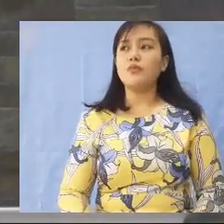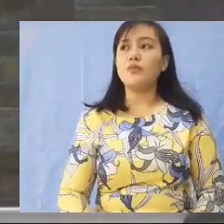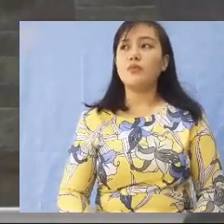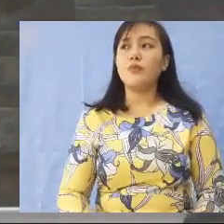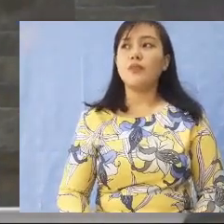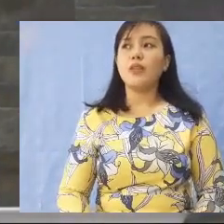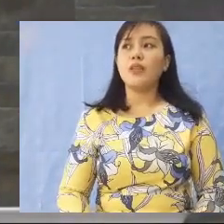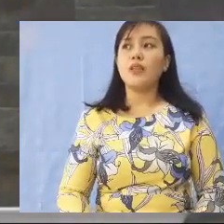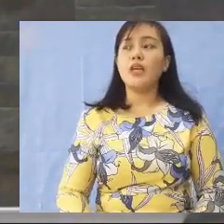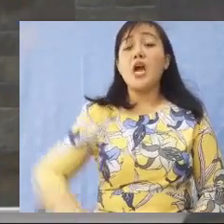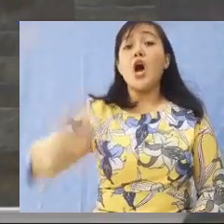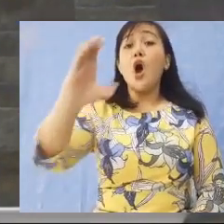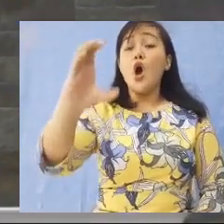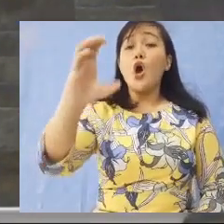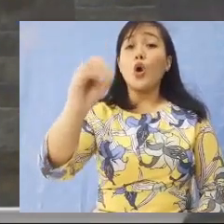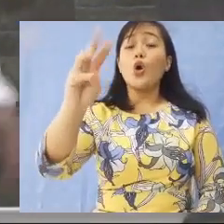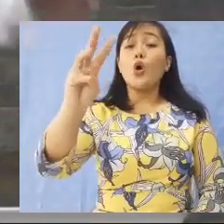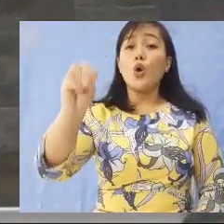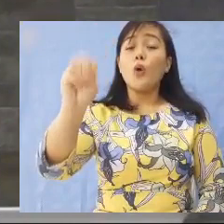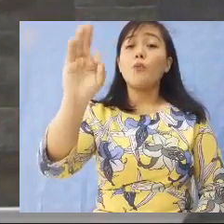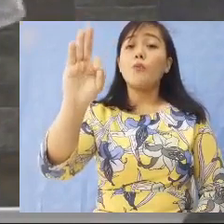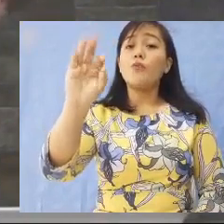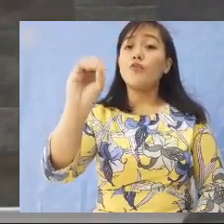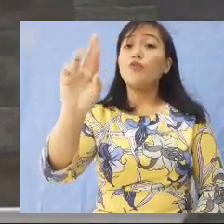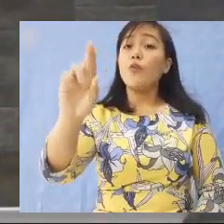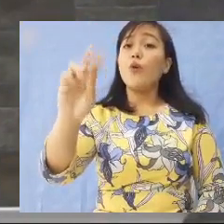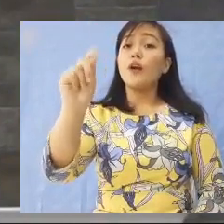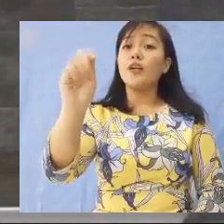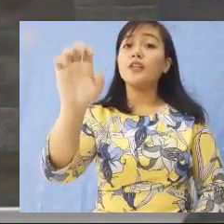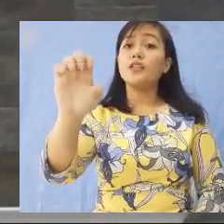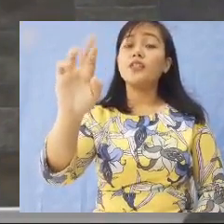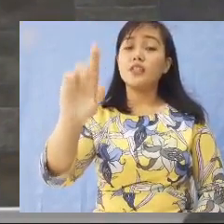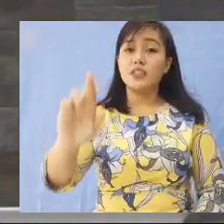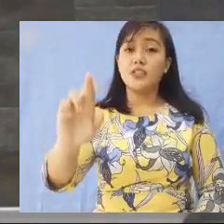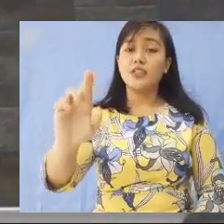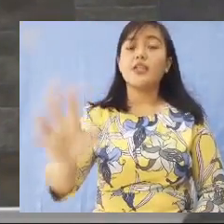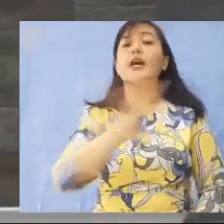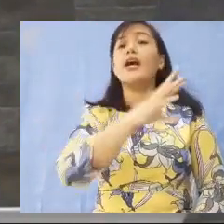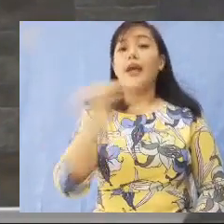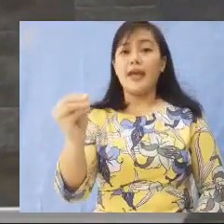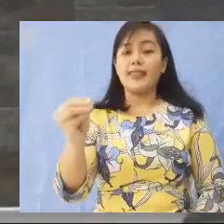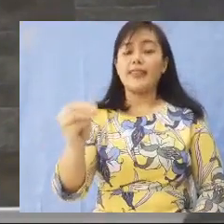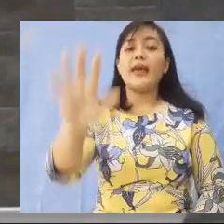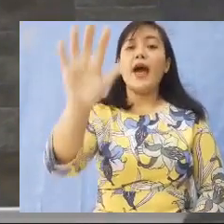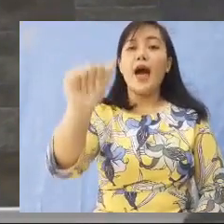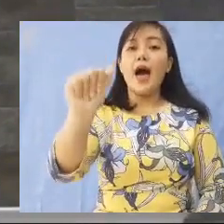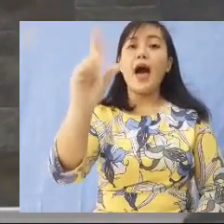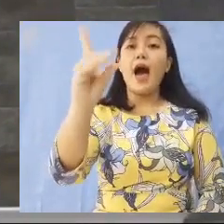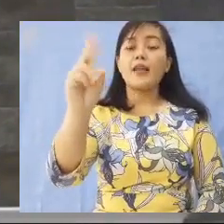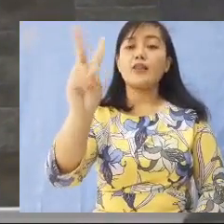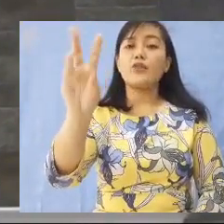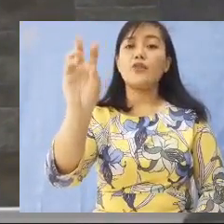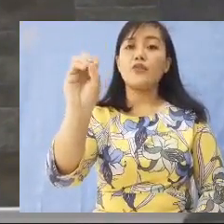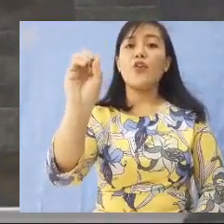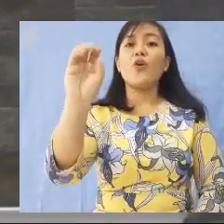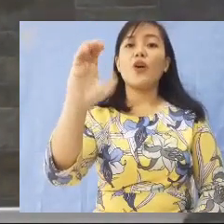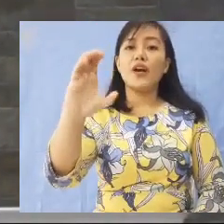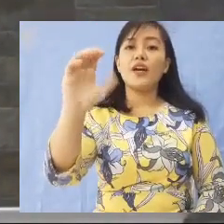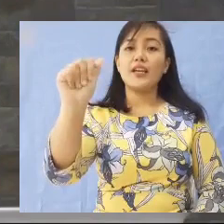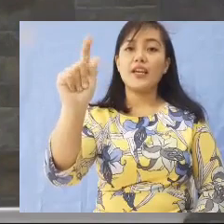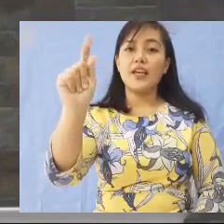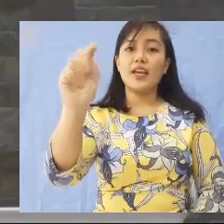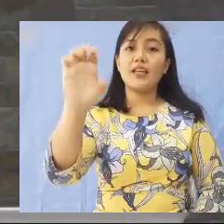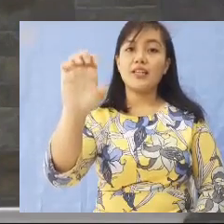tumutukoy yan sa isang persona, yung tinatawag po natin na Holy Spirit. Okay? So sa madaling